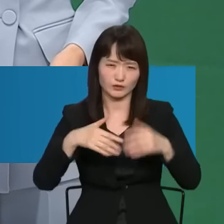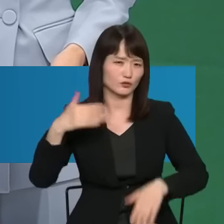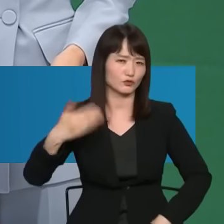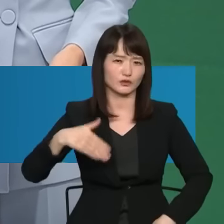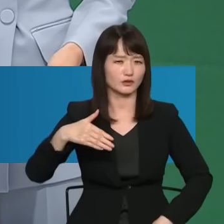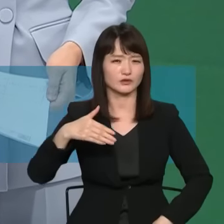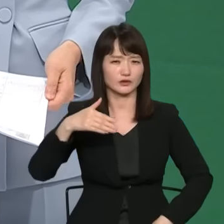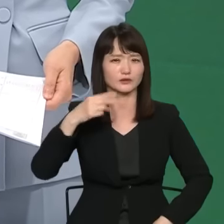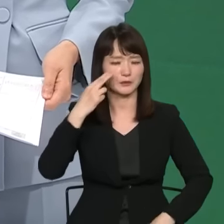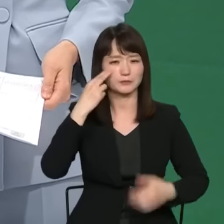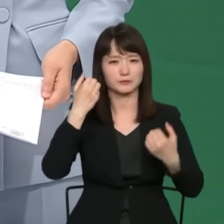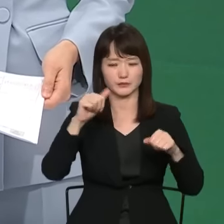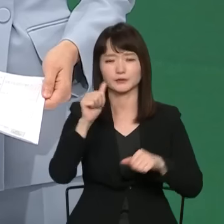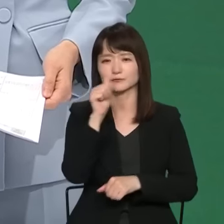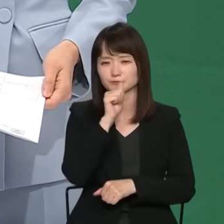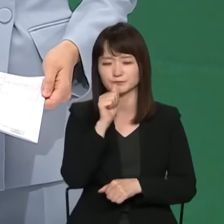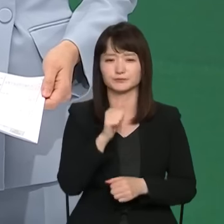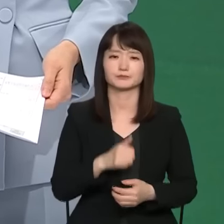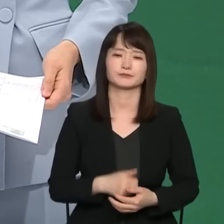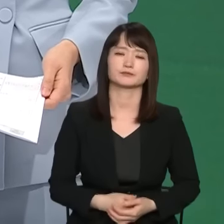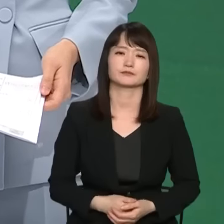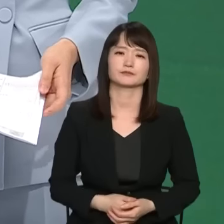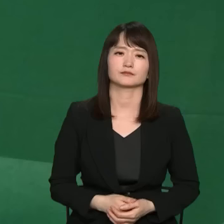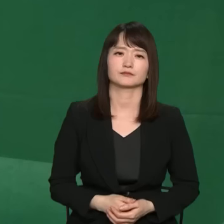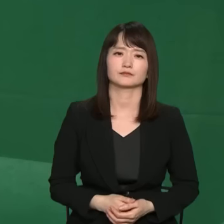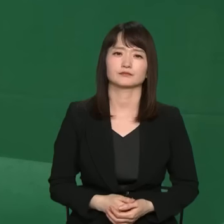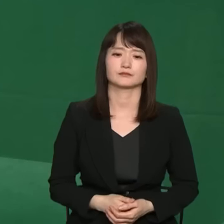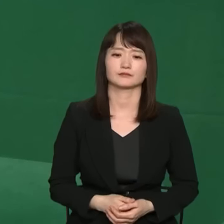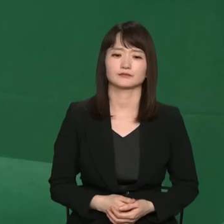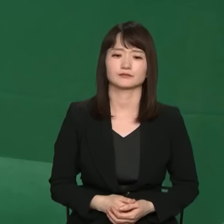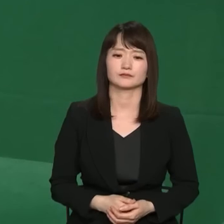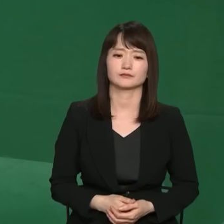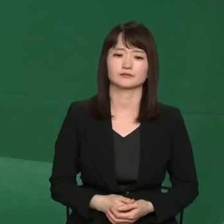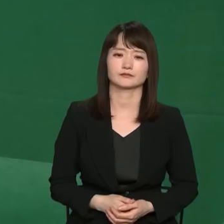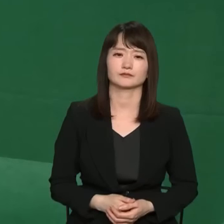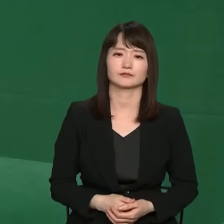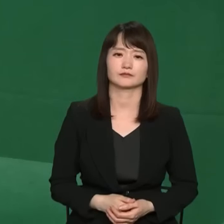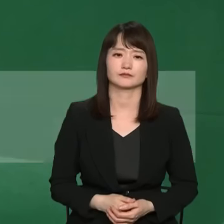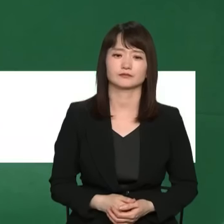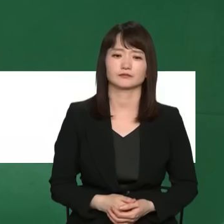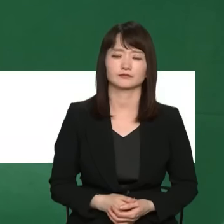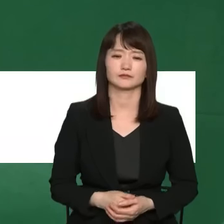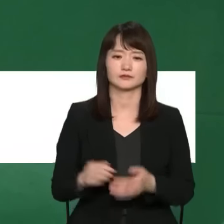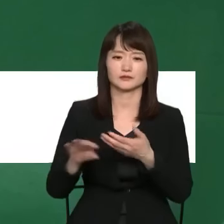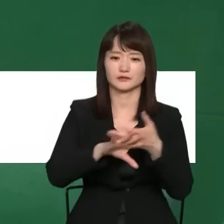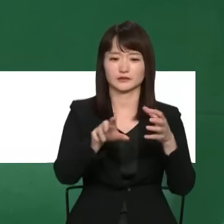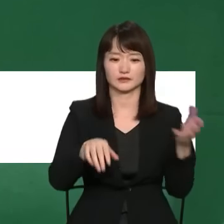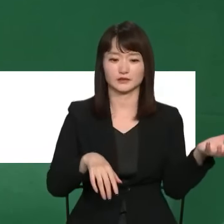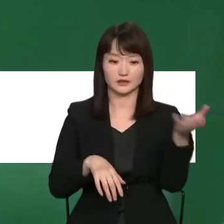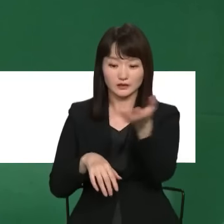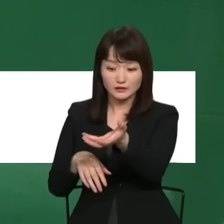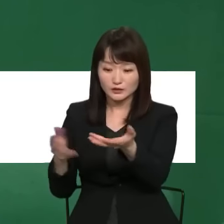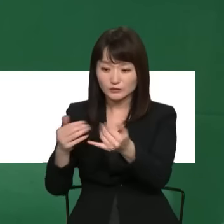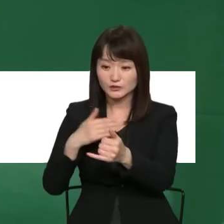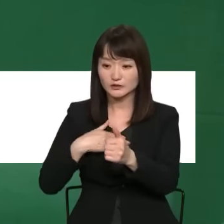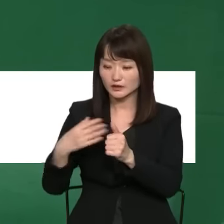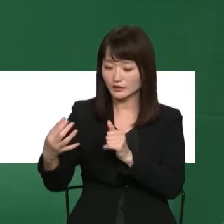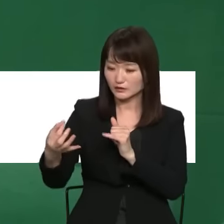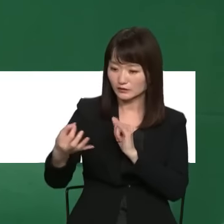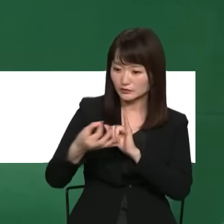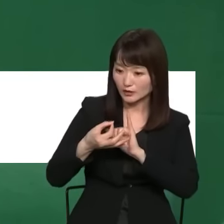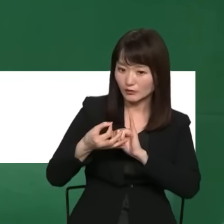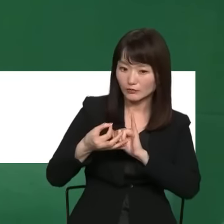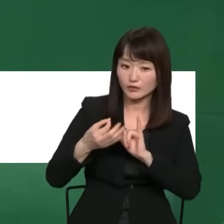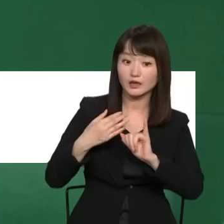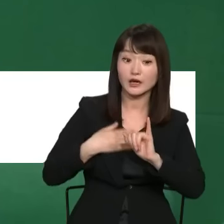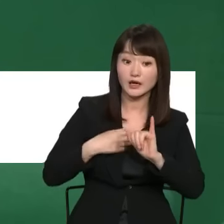소개했습니다. 홍지은 특파원이 다녀왔습니다. 그 이민국 직원이 저를 알아봤어요. 그래갖고 Are you